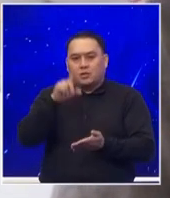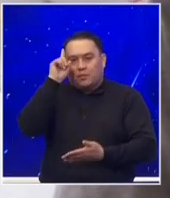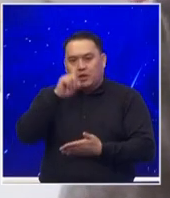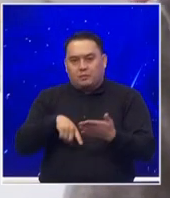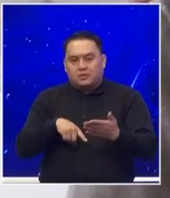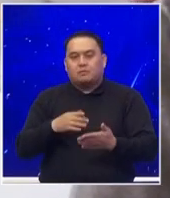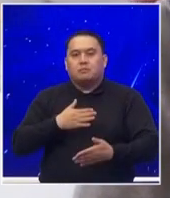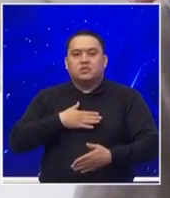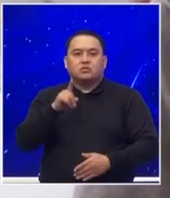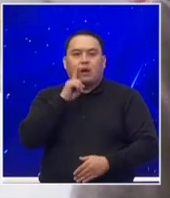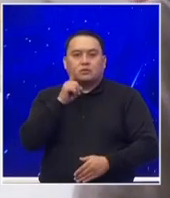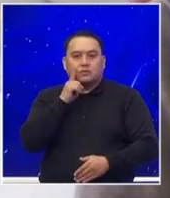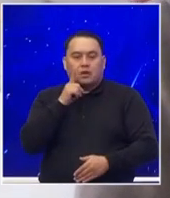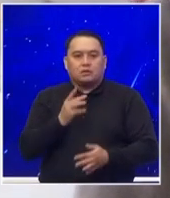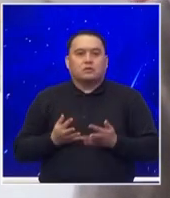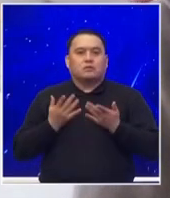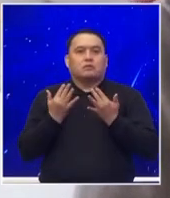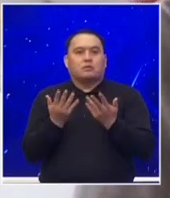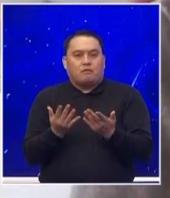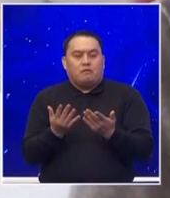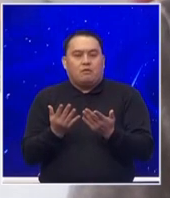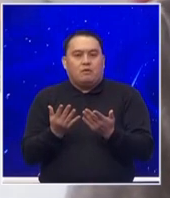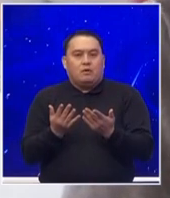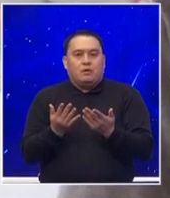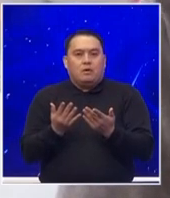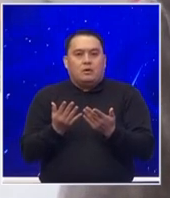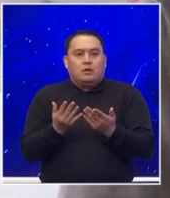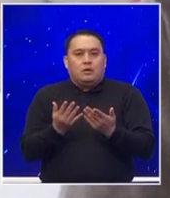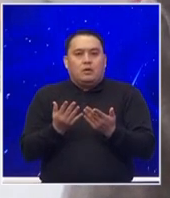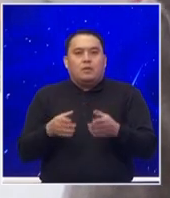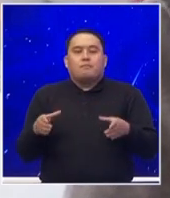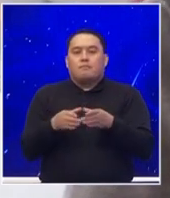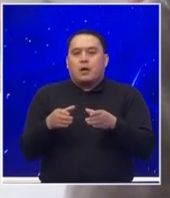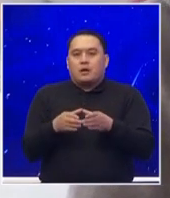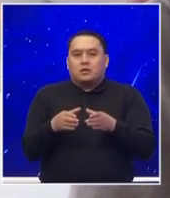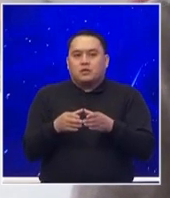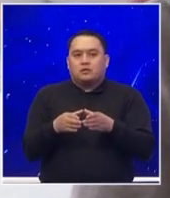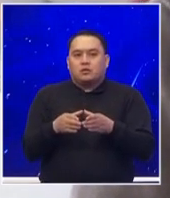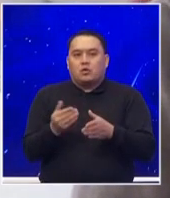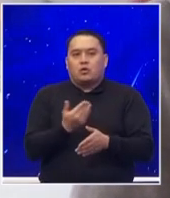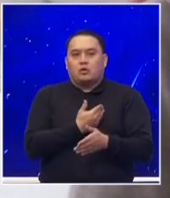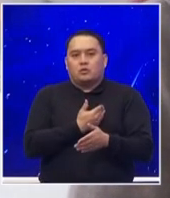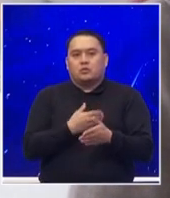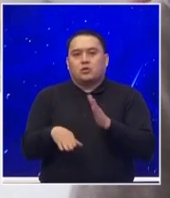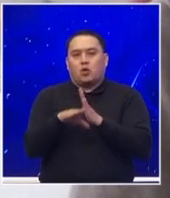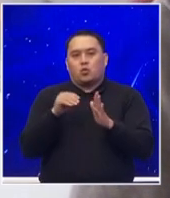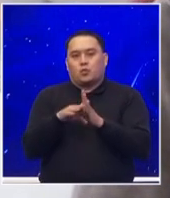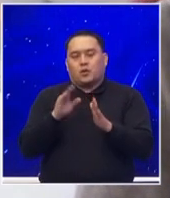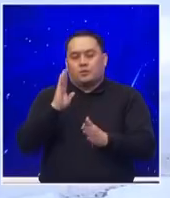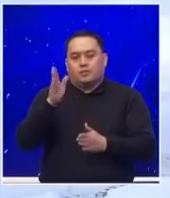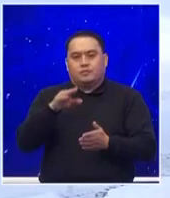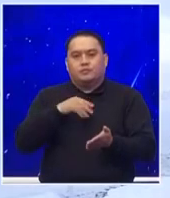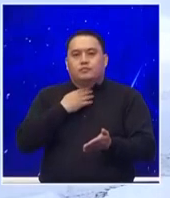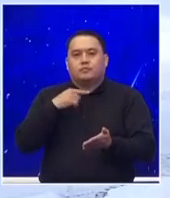та біз жастар талабынан өзіміз Қазақстанның болашағын қай партиядан жарқын көреміз, сол партияға дауысымызды